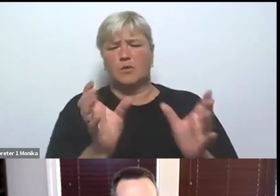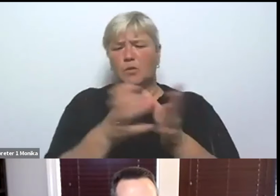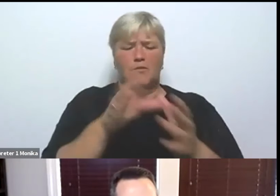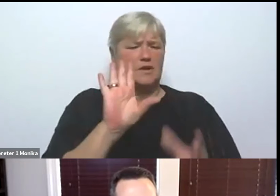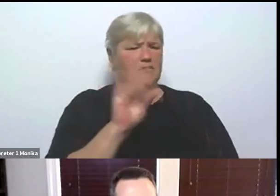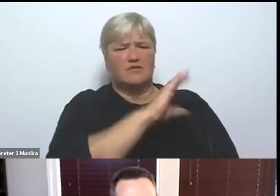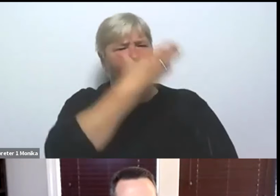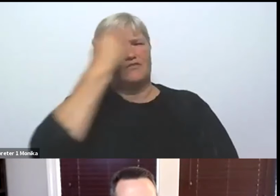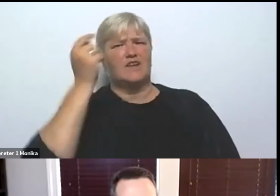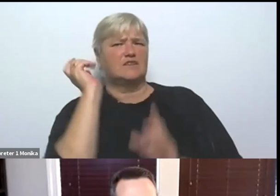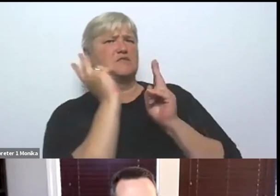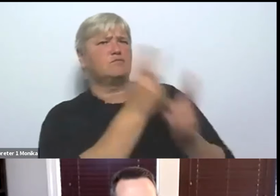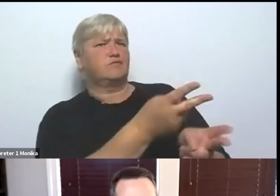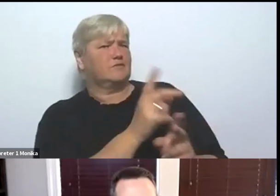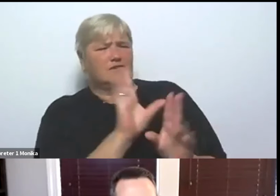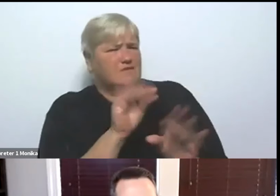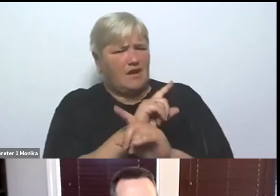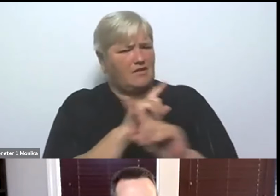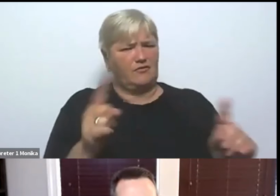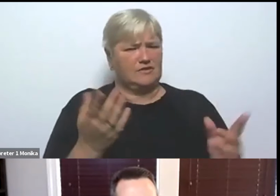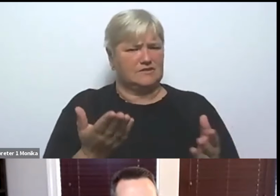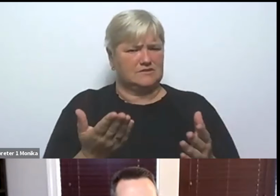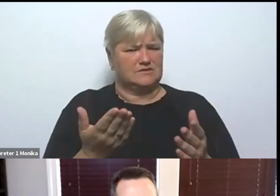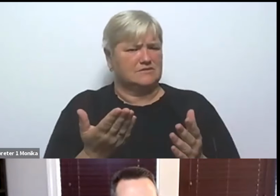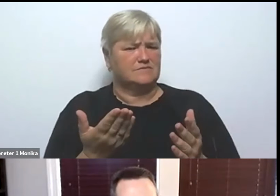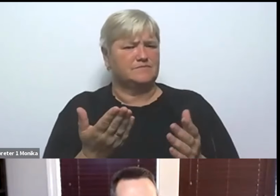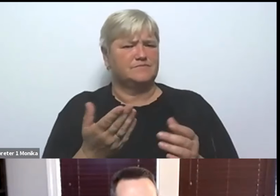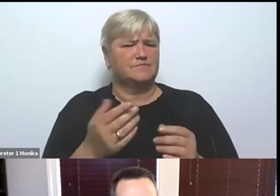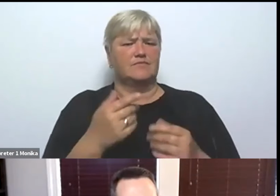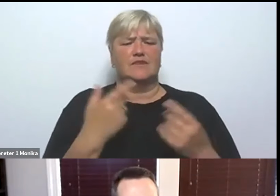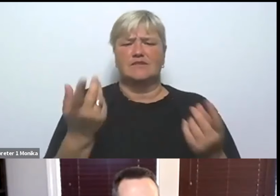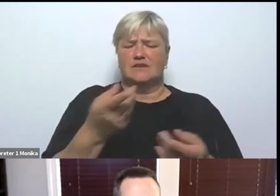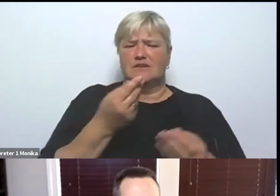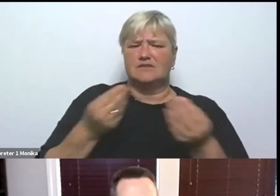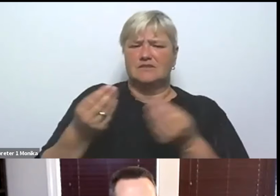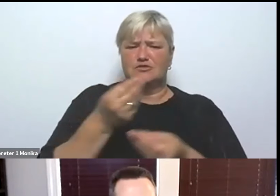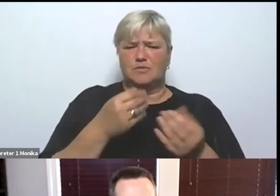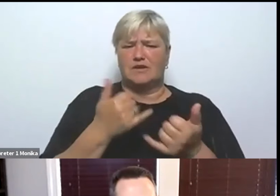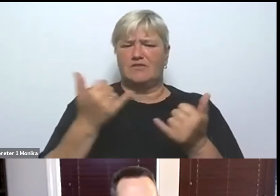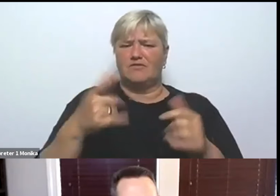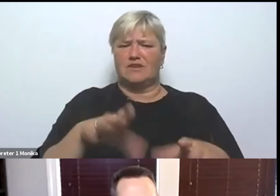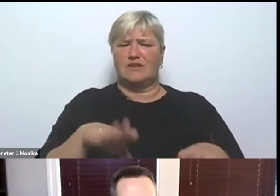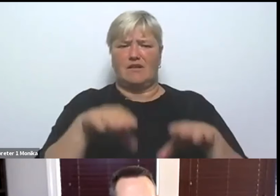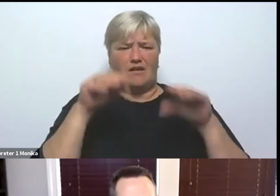Fall. Ich weiß nicht, wie du das Gespräch jetzt angelegt hast, aber